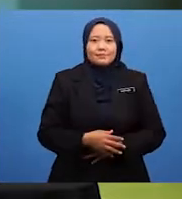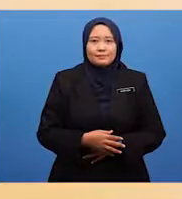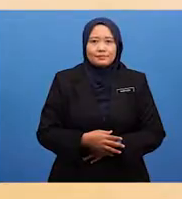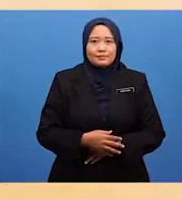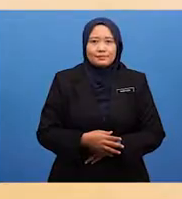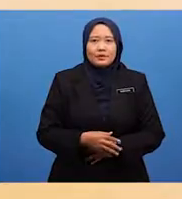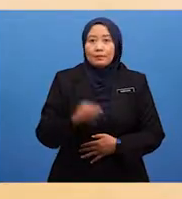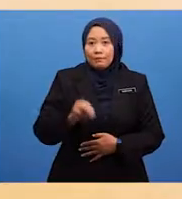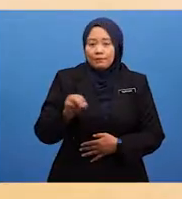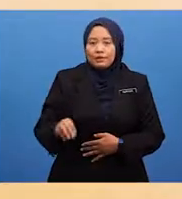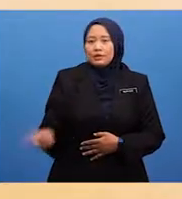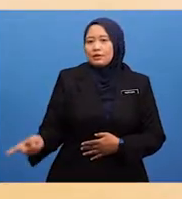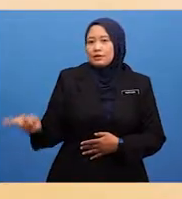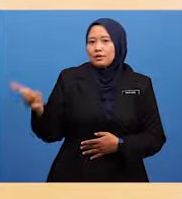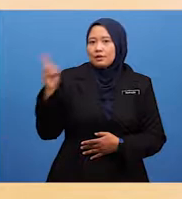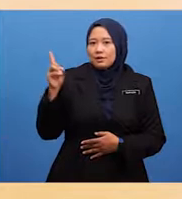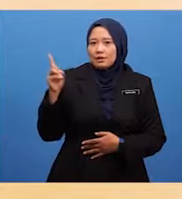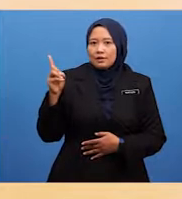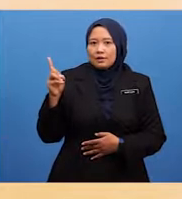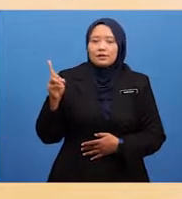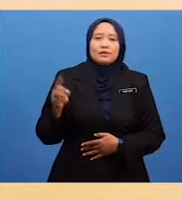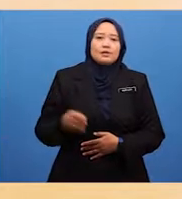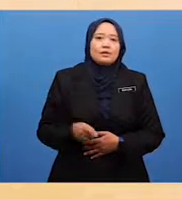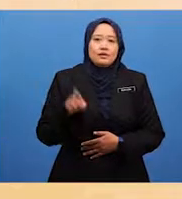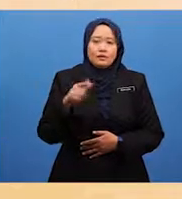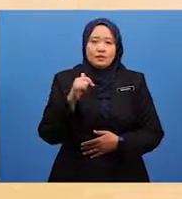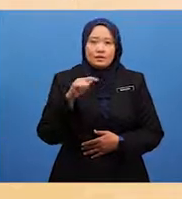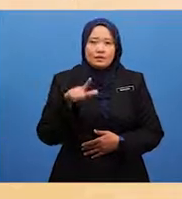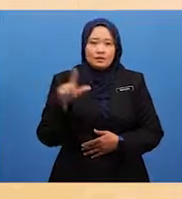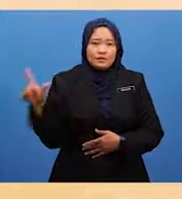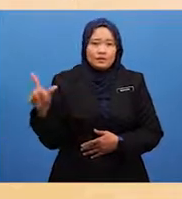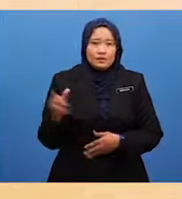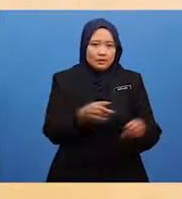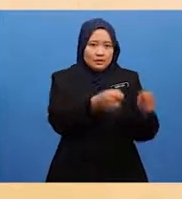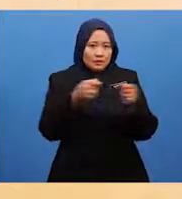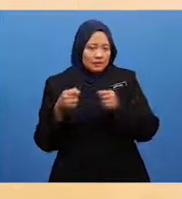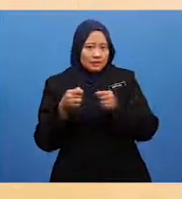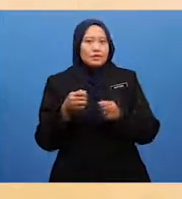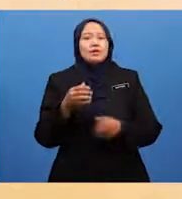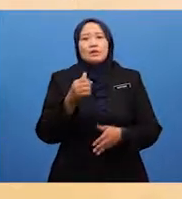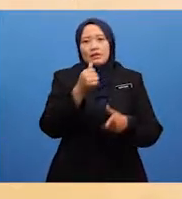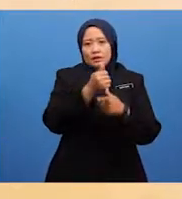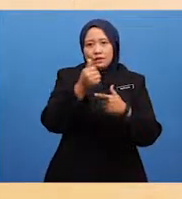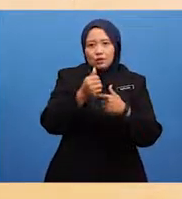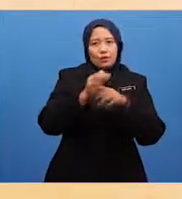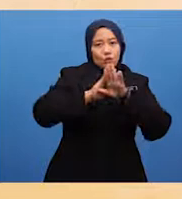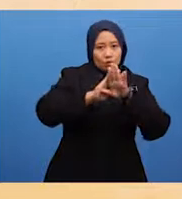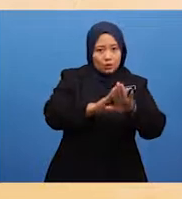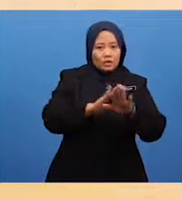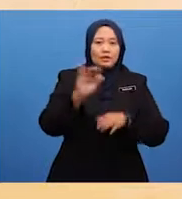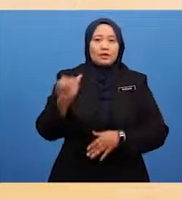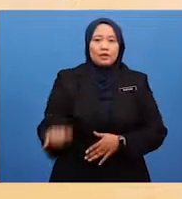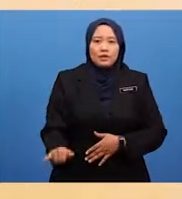Murid-murid, daya ialah tarikan atau tolakan yang bertindak ke atas